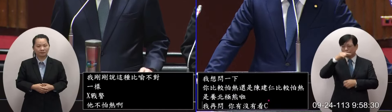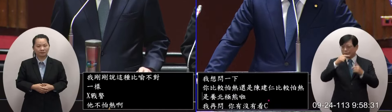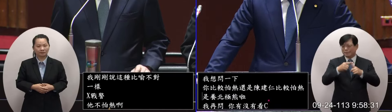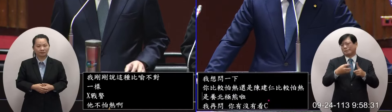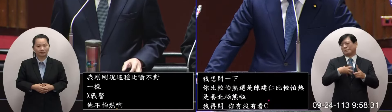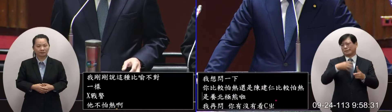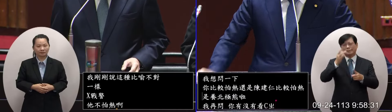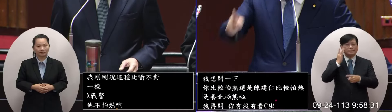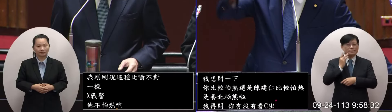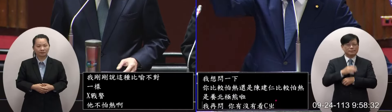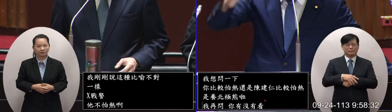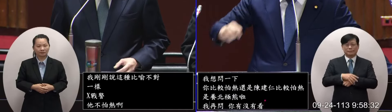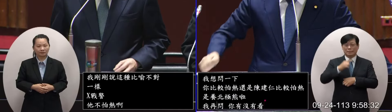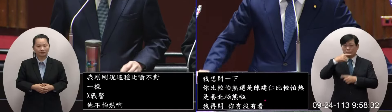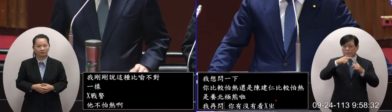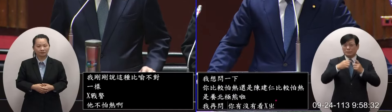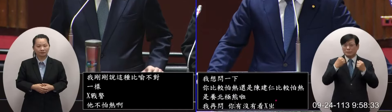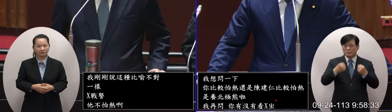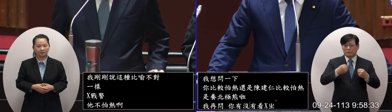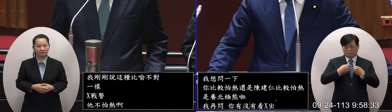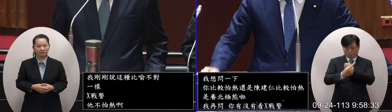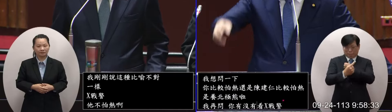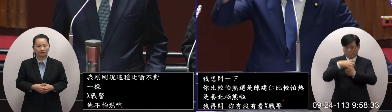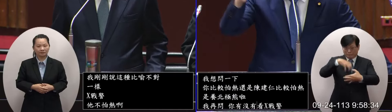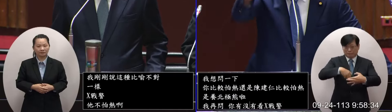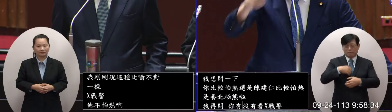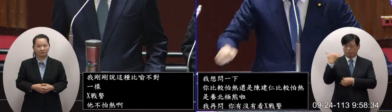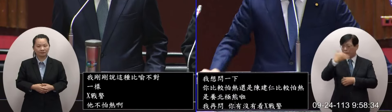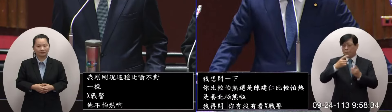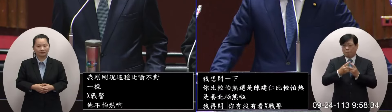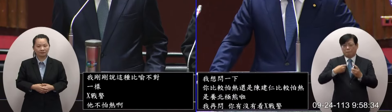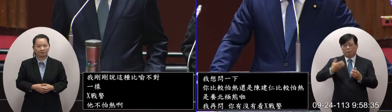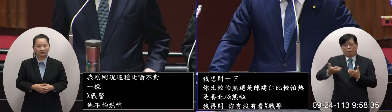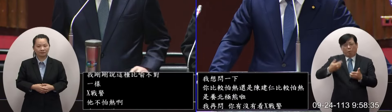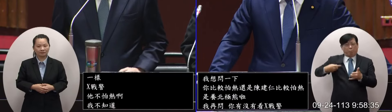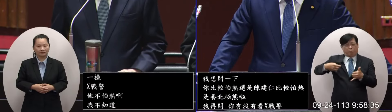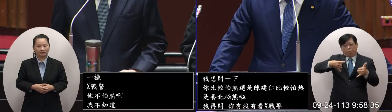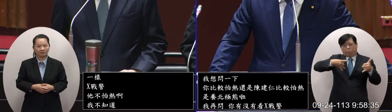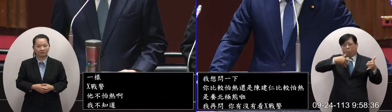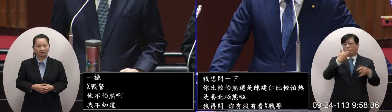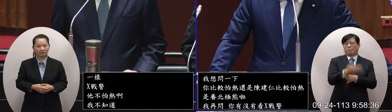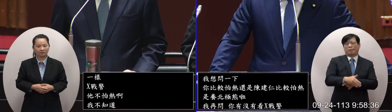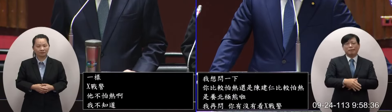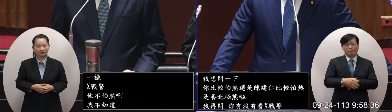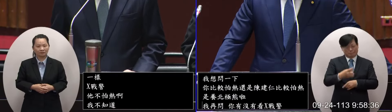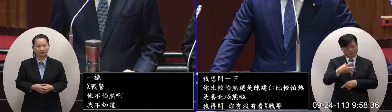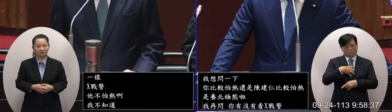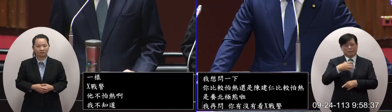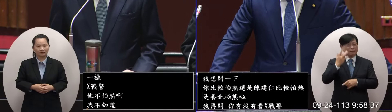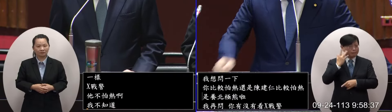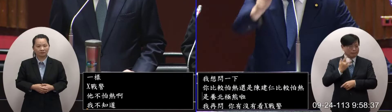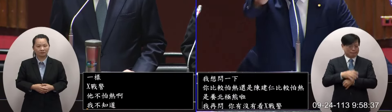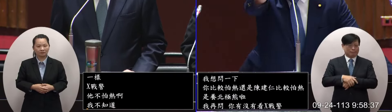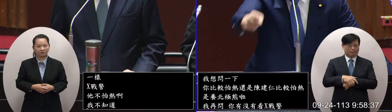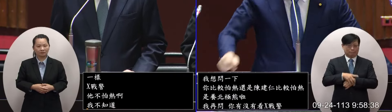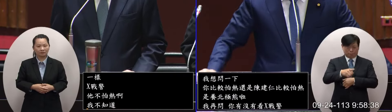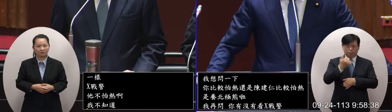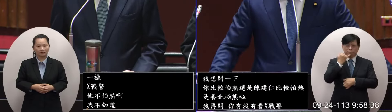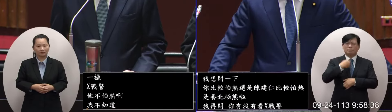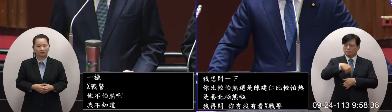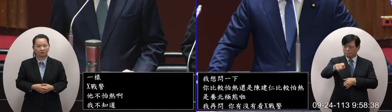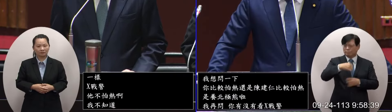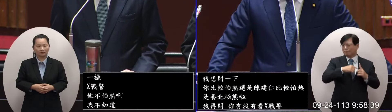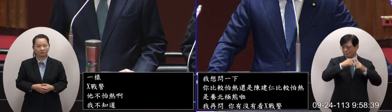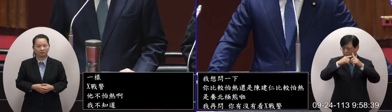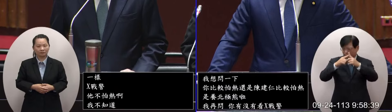很怕热啦。冰人在一集 X 战里面就是被火喷死的啦，好，很怕热啦。你可以去应